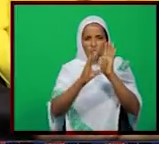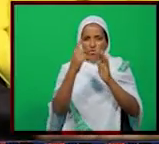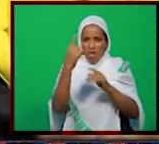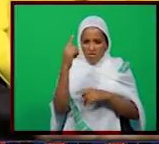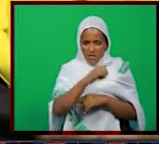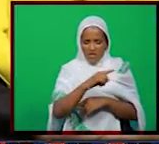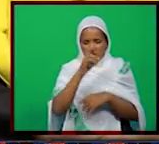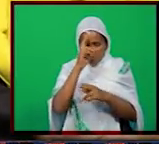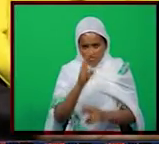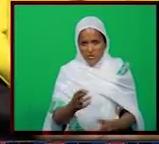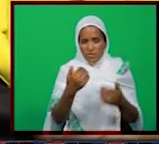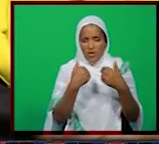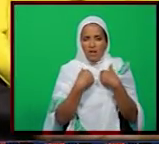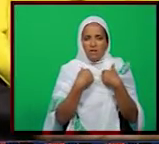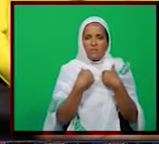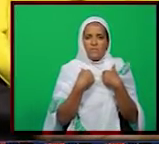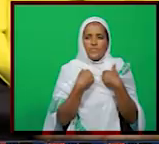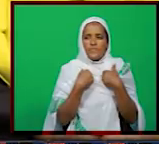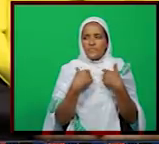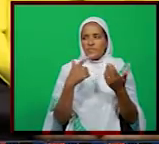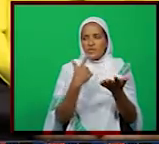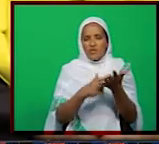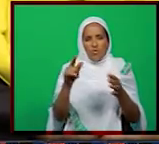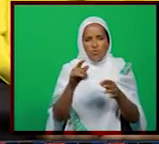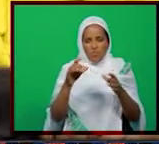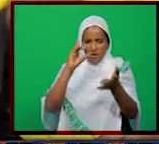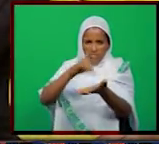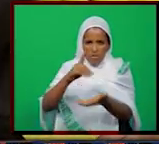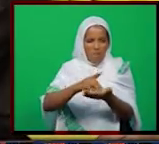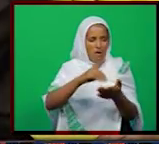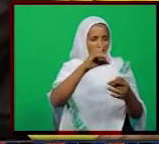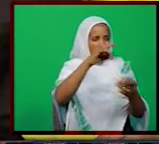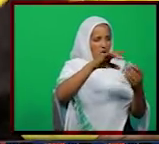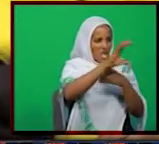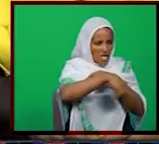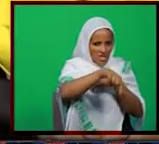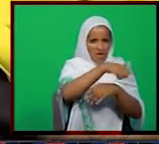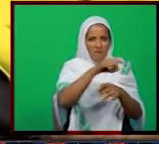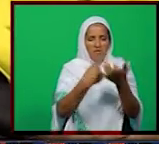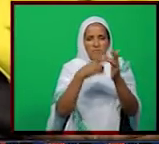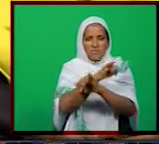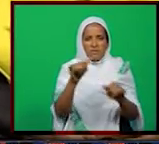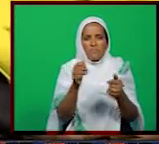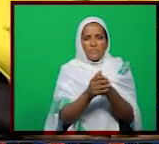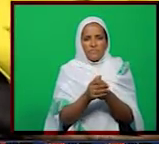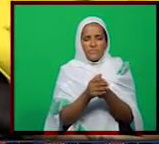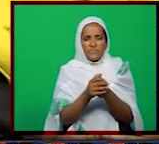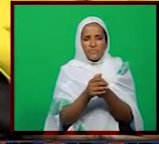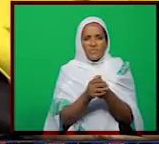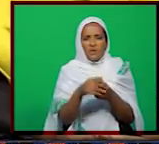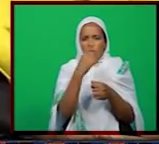የእመቤታችን ግንቦት አንድ ቀን የሚከበረው ያው በከተማውም በገጠሩም